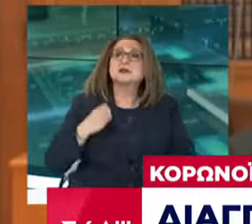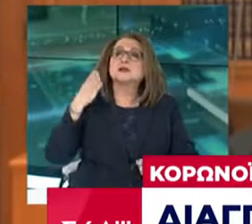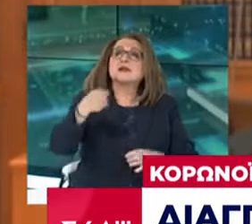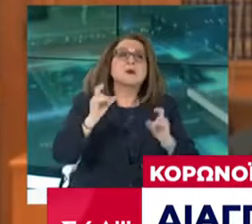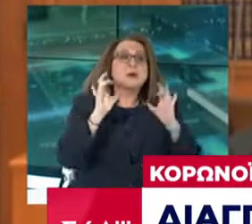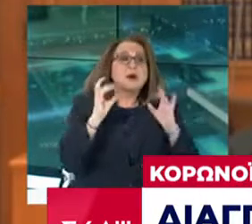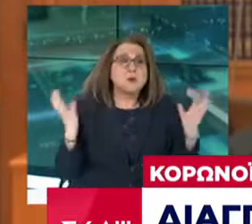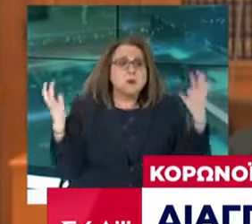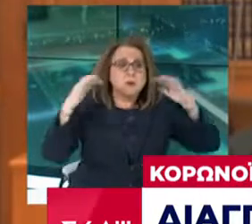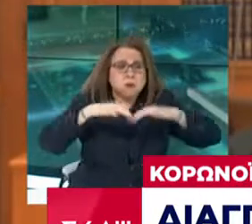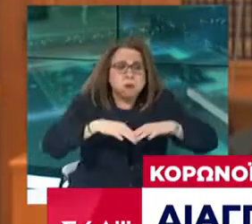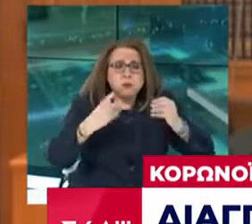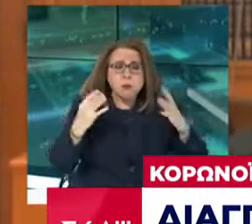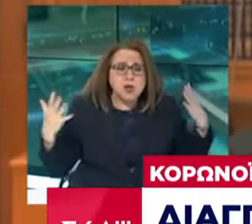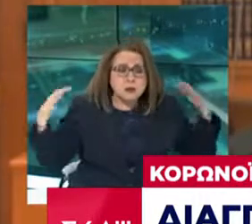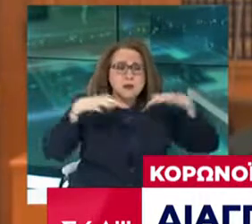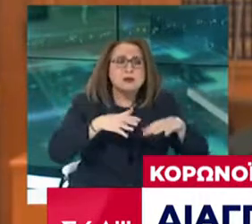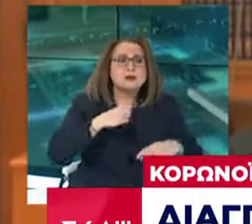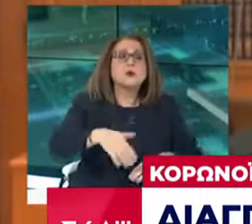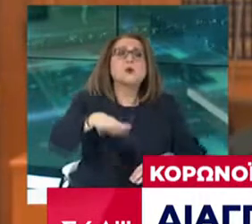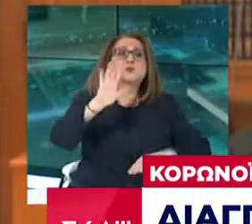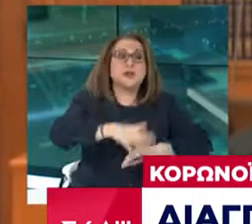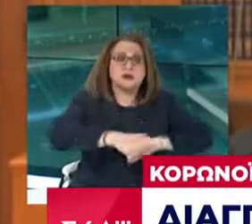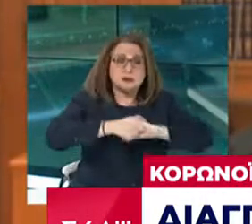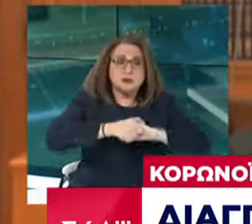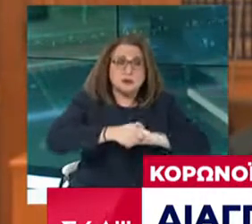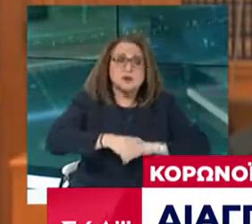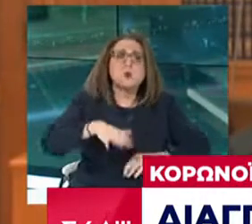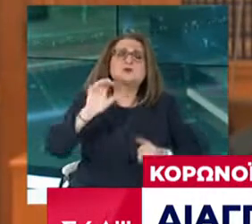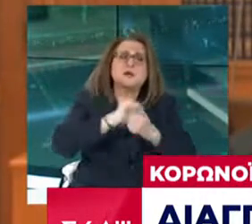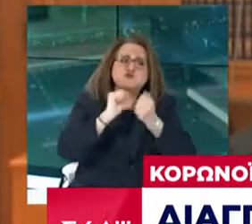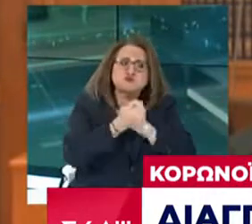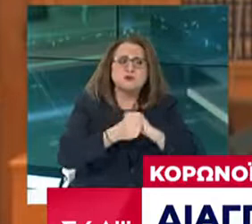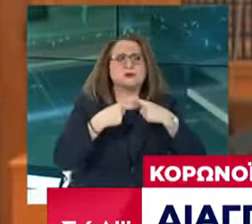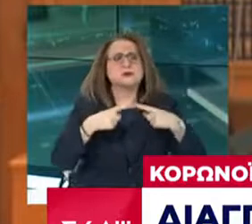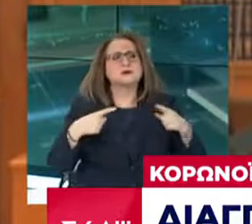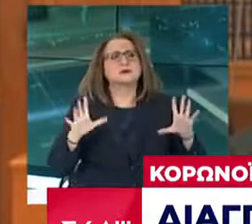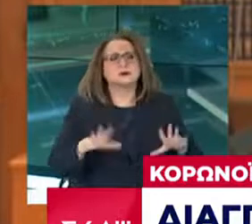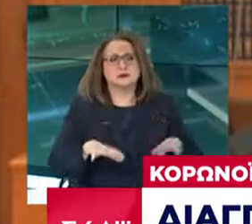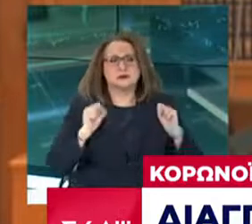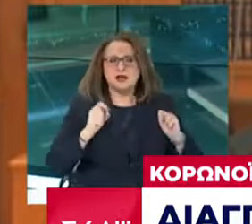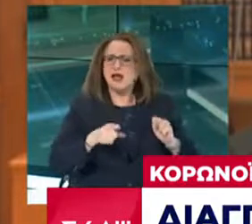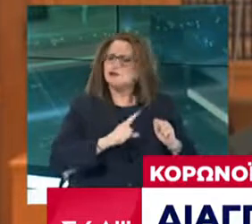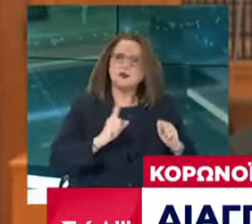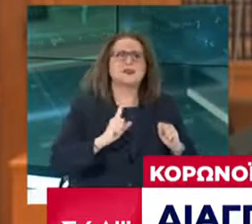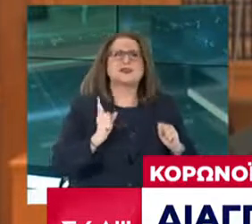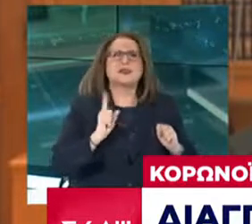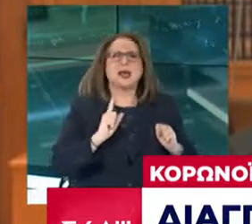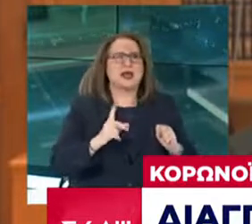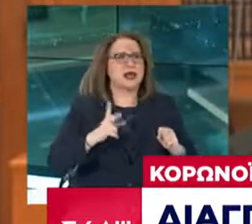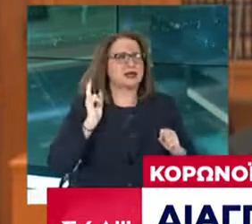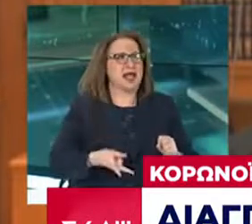χώρους. Και δεν ανταποκρινόμαστε σε χειραψίες και πολλές επαφές. Δεν θα φανούμε αγενείς, αλλά